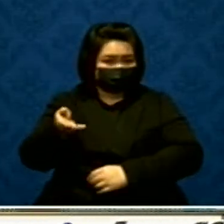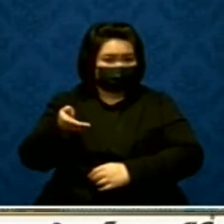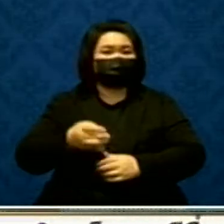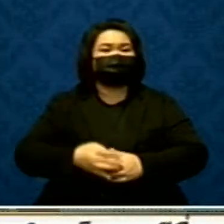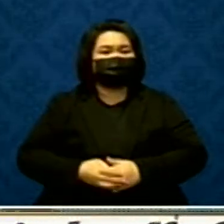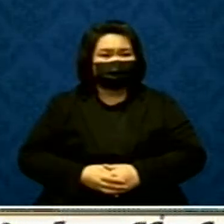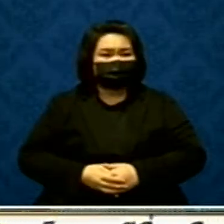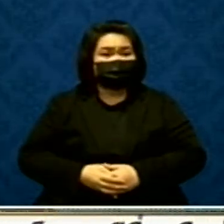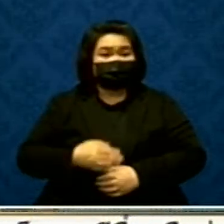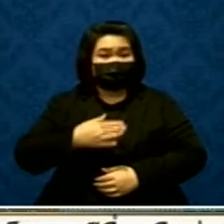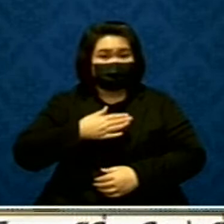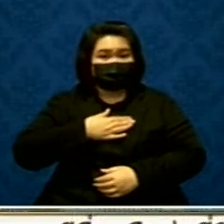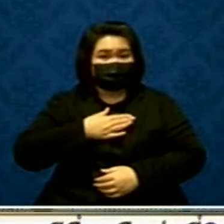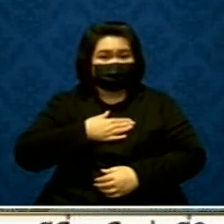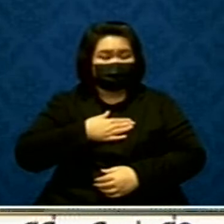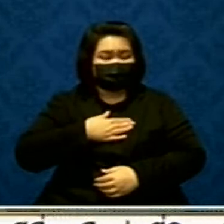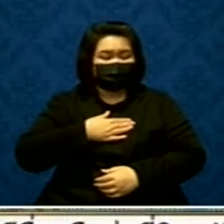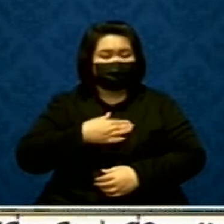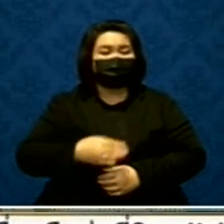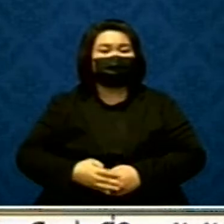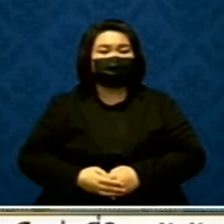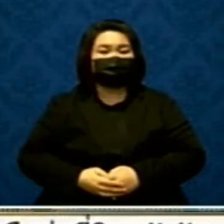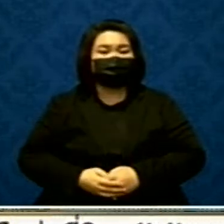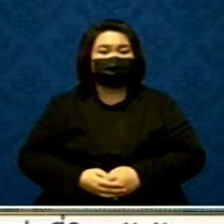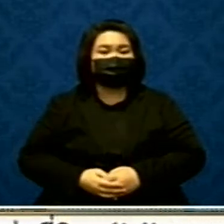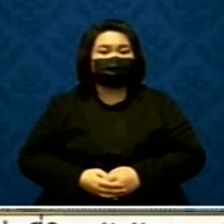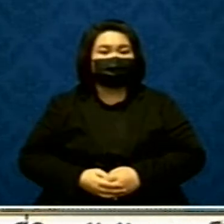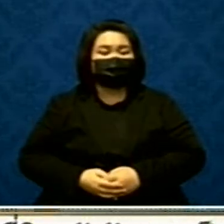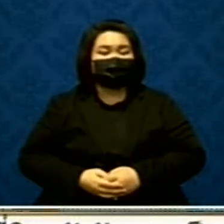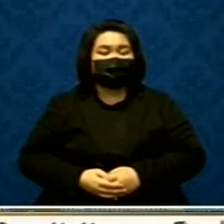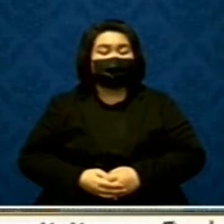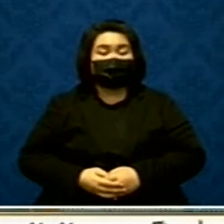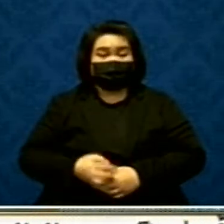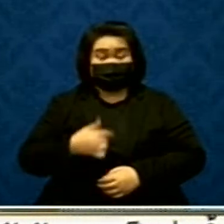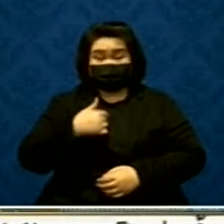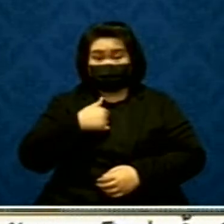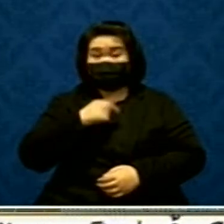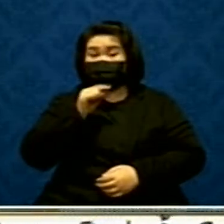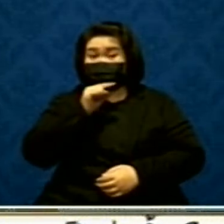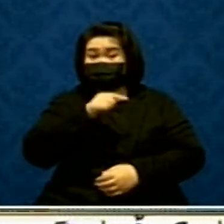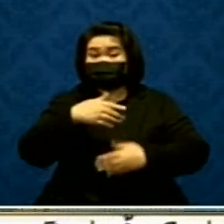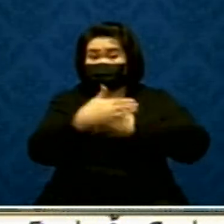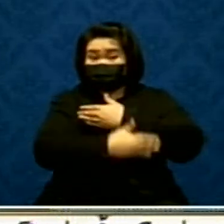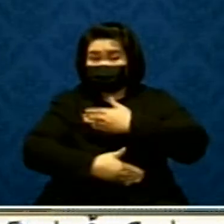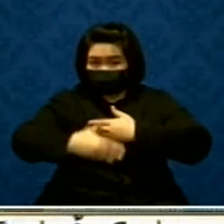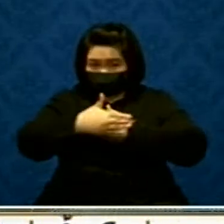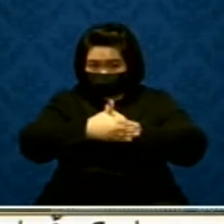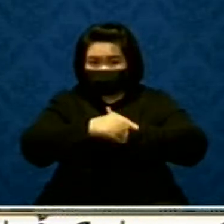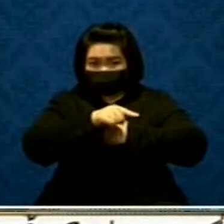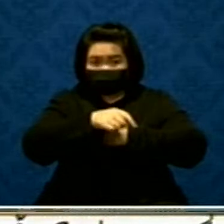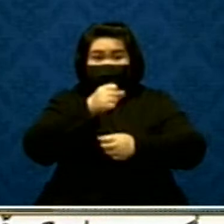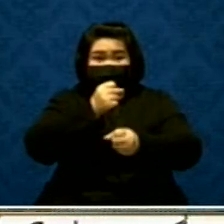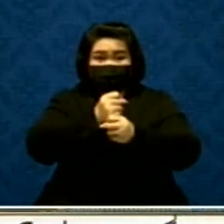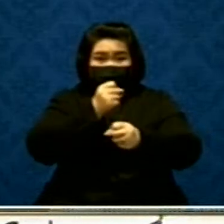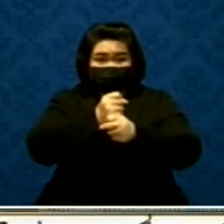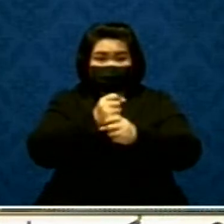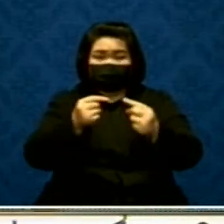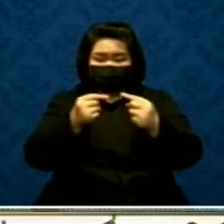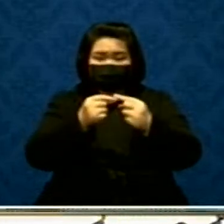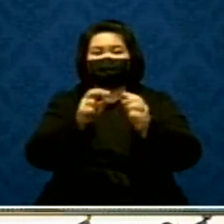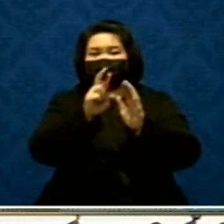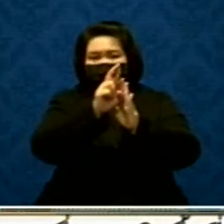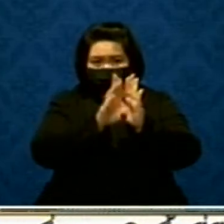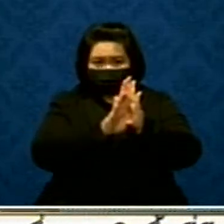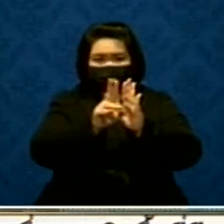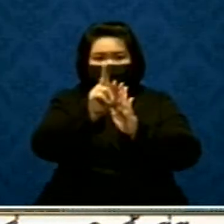ผมเนี่ยนะครับต้องเรียนว่าสิ่งที่ผมได้มอบให้การรถไฟเนี่ยก็คือการเงินทุกอย่างเนี่ยต้องทำภายใต้ระเบียบกฎหม